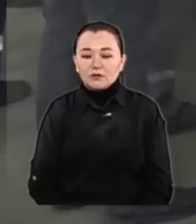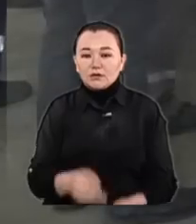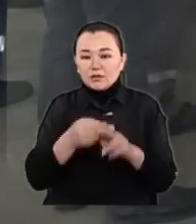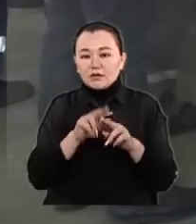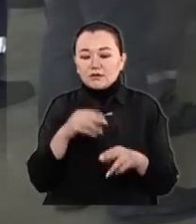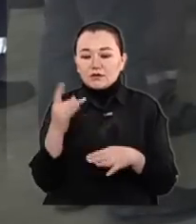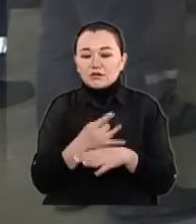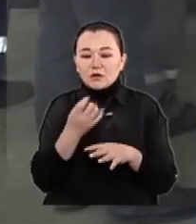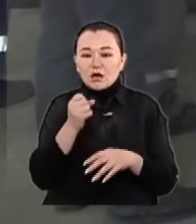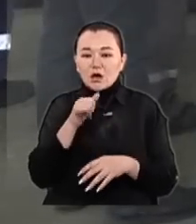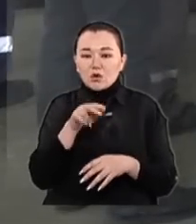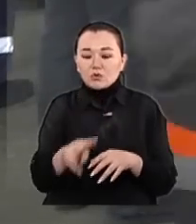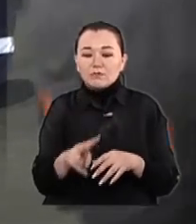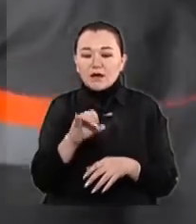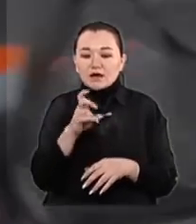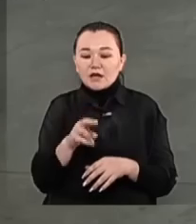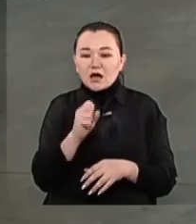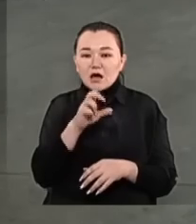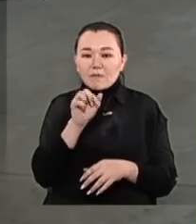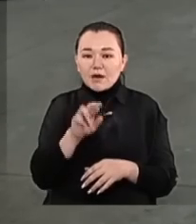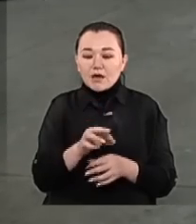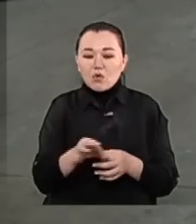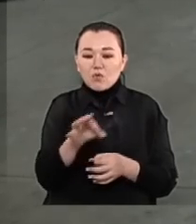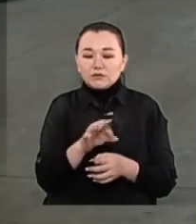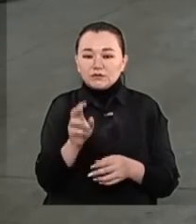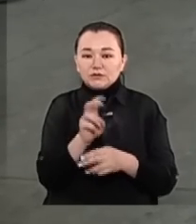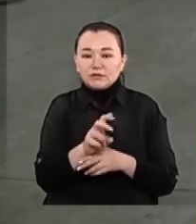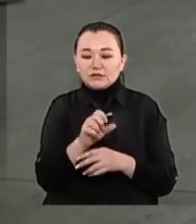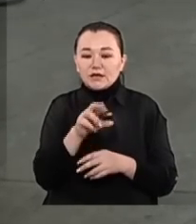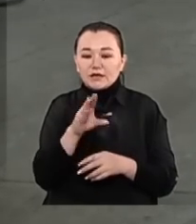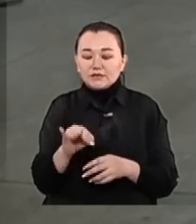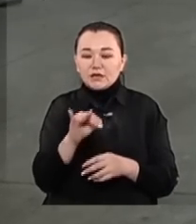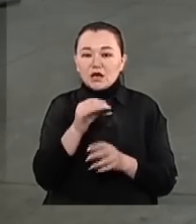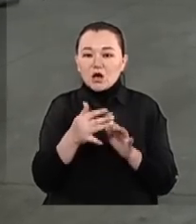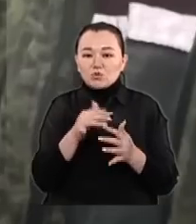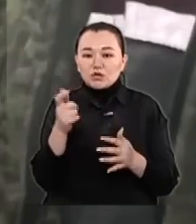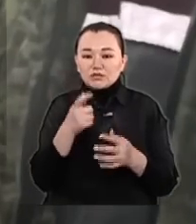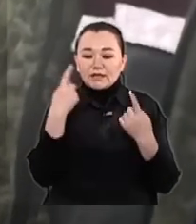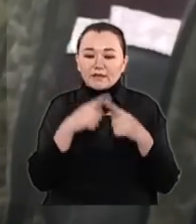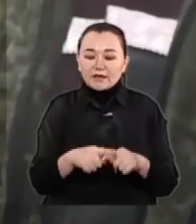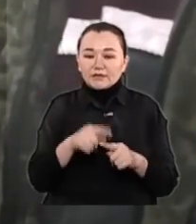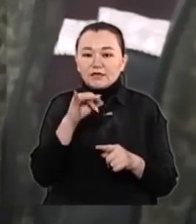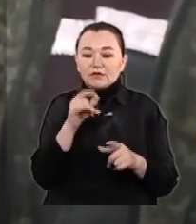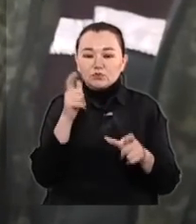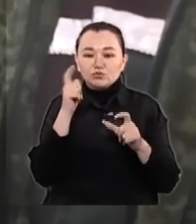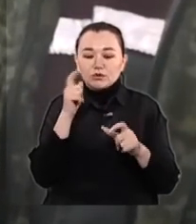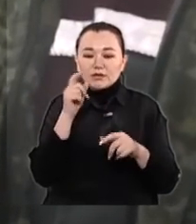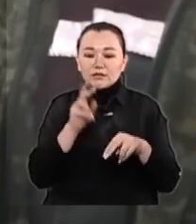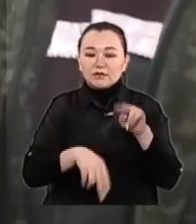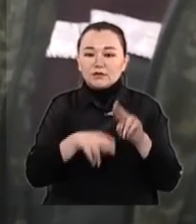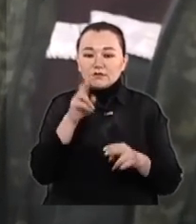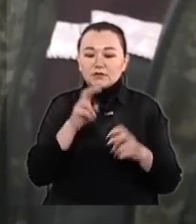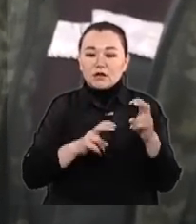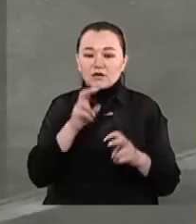Бұл жолы ауыл партиясының өкілдері Абай облысына аялдады. Саяси ұйым мүшелері алдымен ауыл шаруашылығы техникасы мен жүк көліктерін құрастыратын